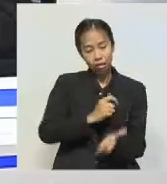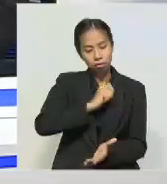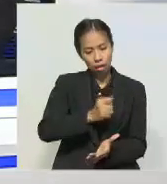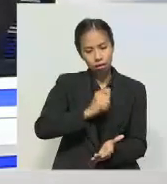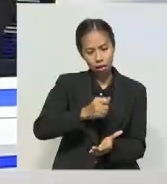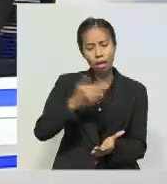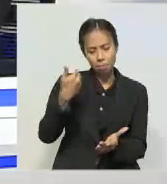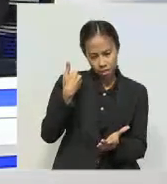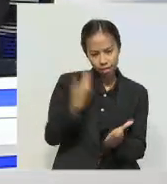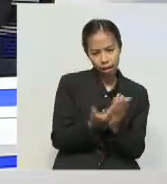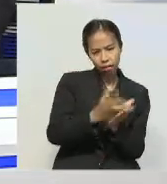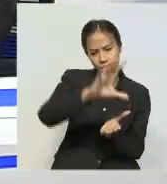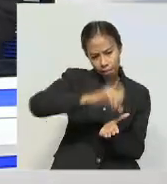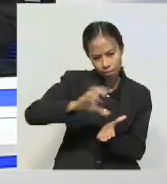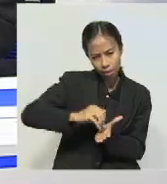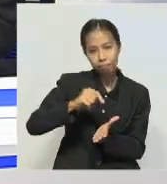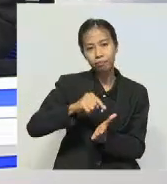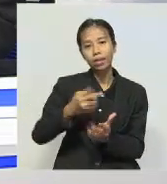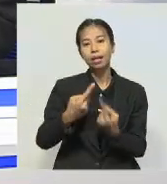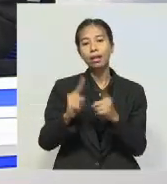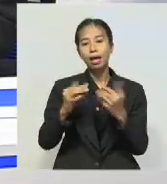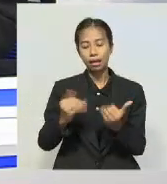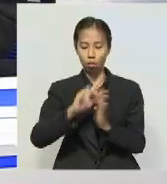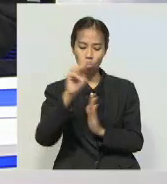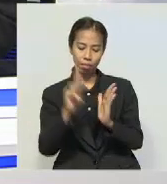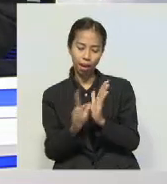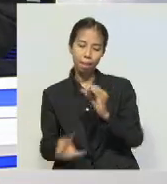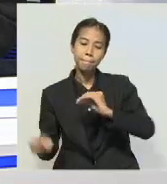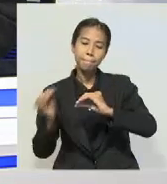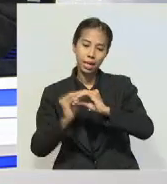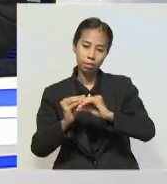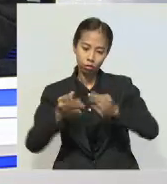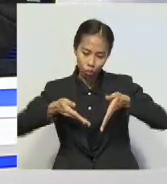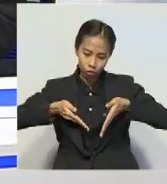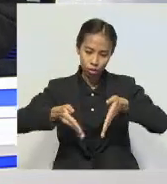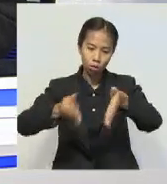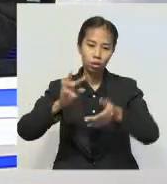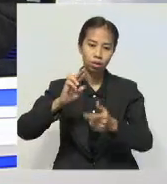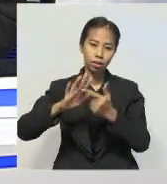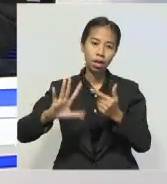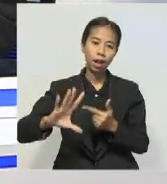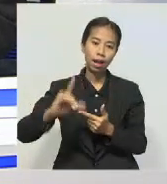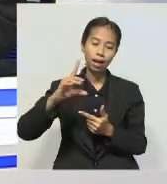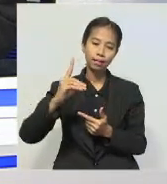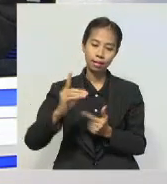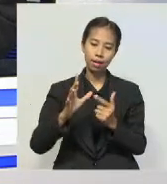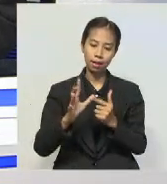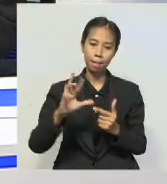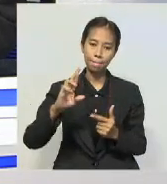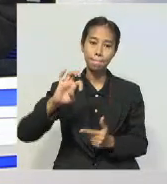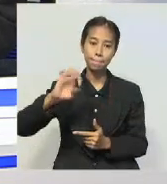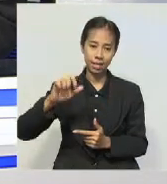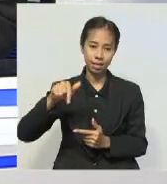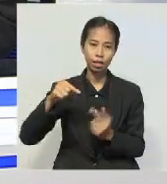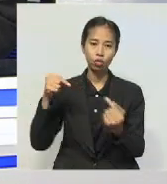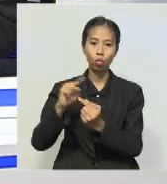ฎหมายได้เพิ่มเติมในส่วนของถนนราชดำริซึ่งอันนี้ไม่ได้เก็บแต่ว่าจะเป็นการยกเว้นการจัดเก็บค่าที่จ